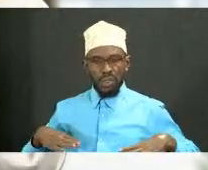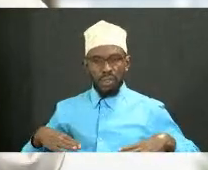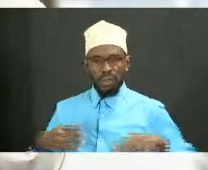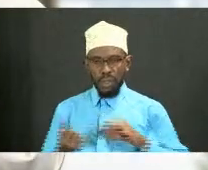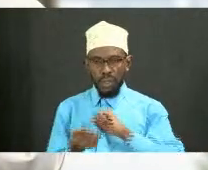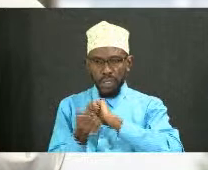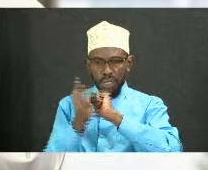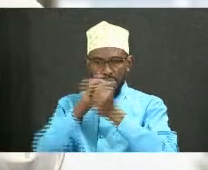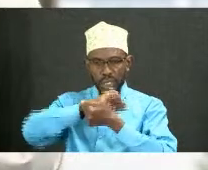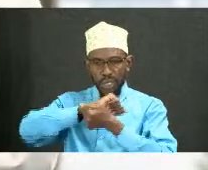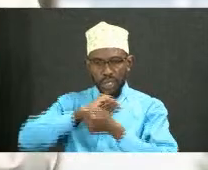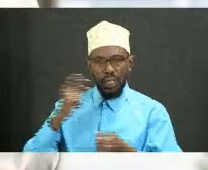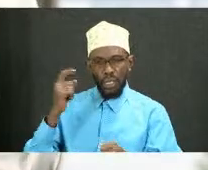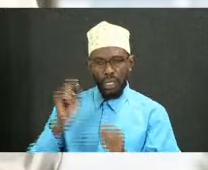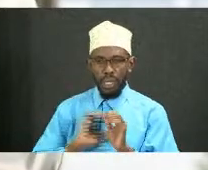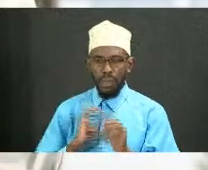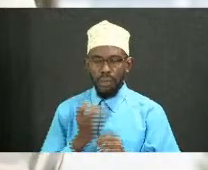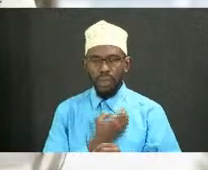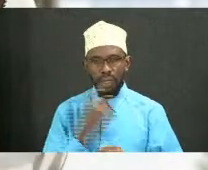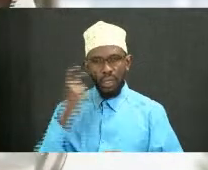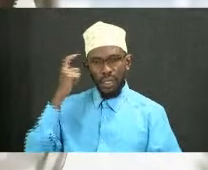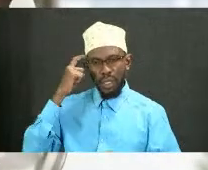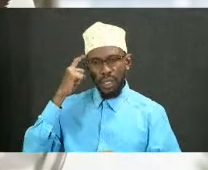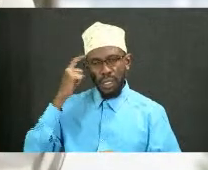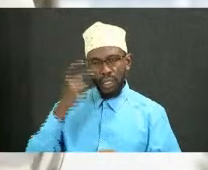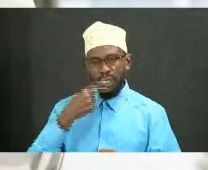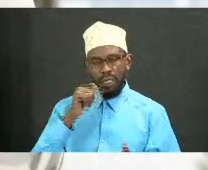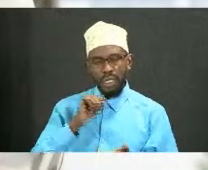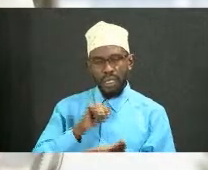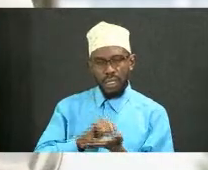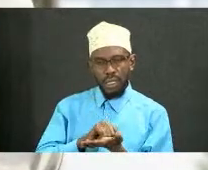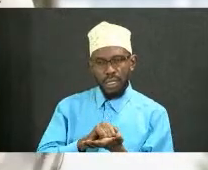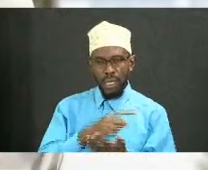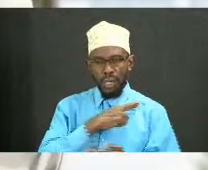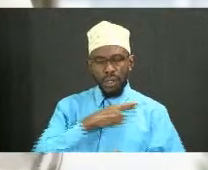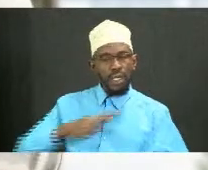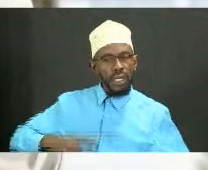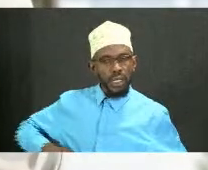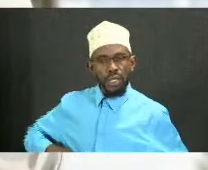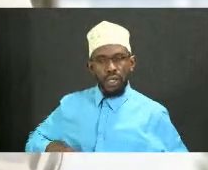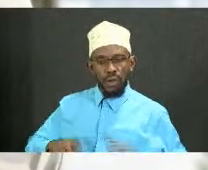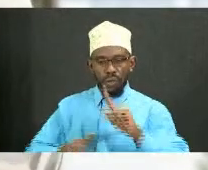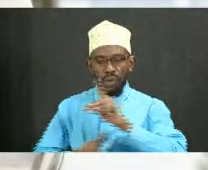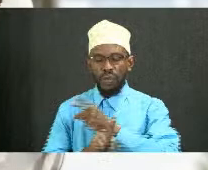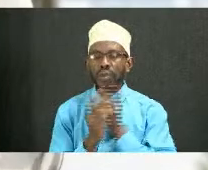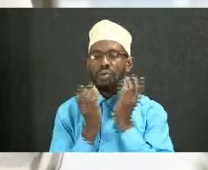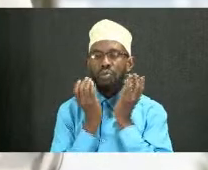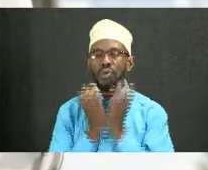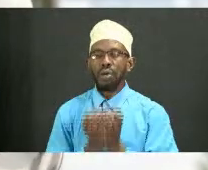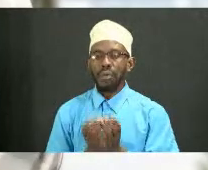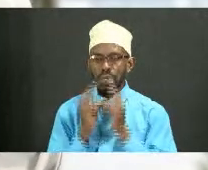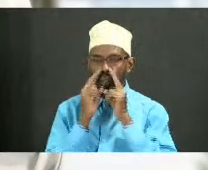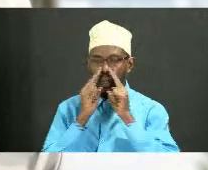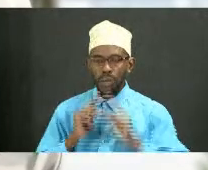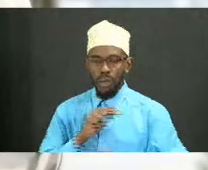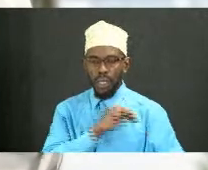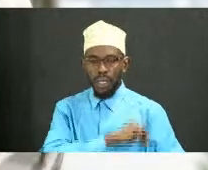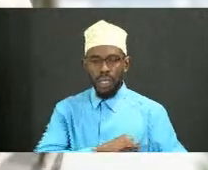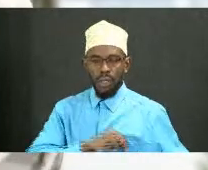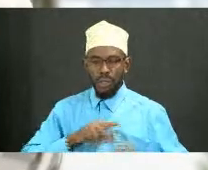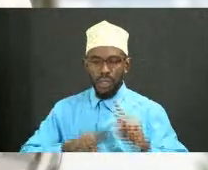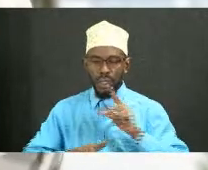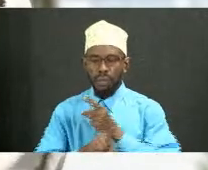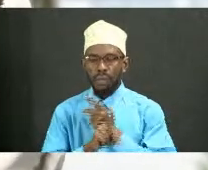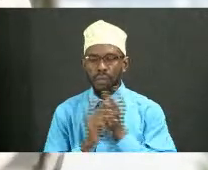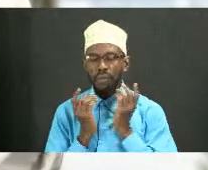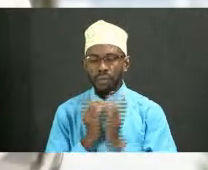tuweze kubadilisha fikra zetu. Naam. Tukisema kwamba dini ya Uislamu, Mtume sallallahu alaihi wasallam kama alivyoashiria hadithi ya Aisha radhiallahu